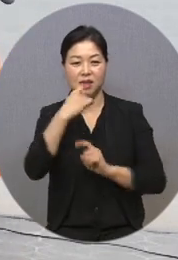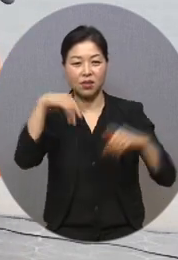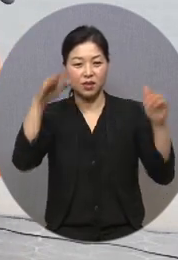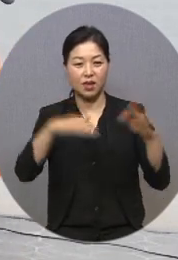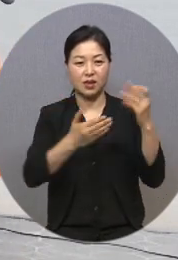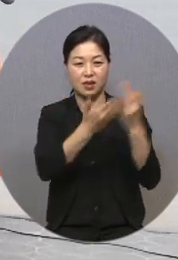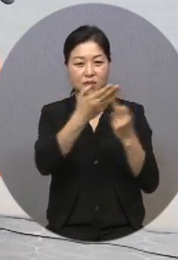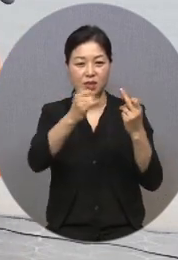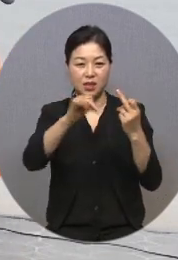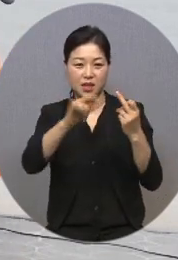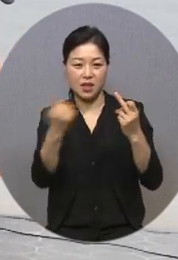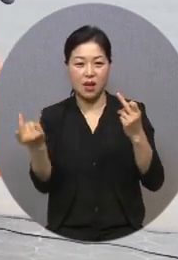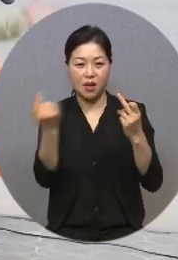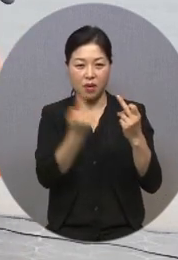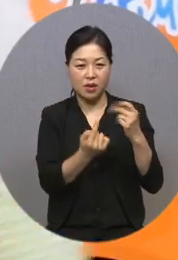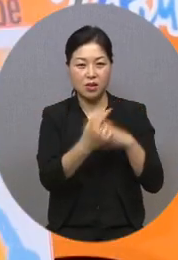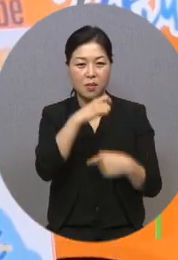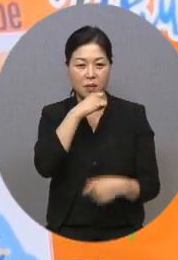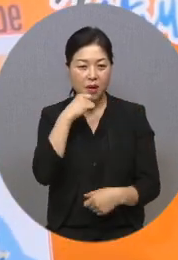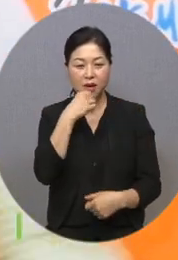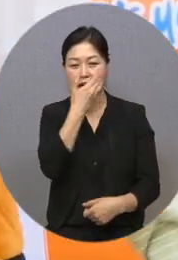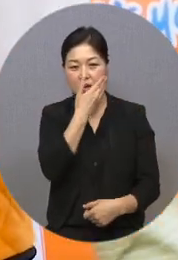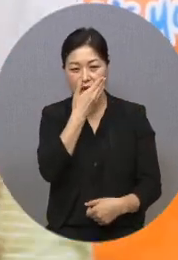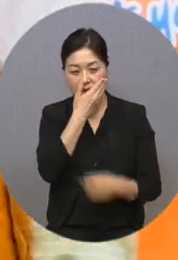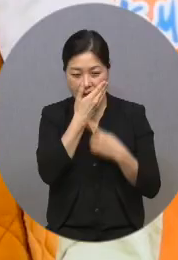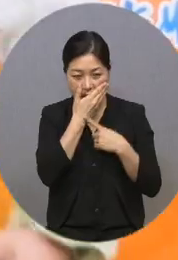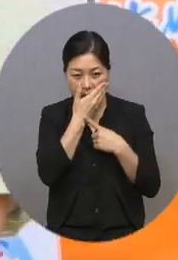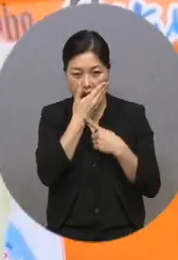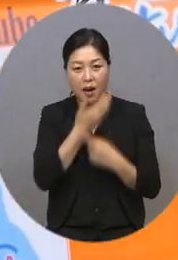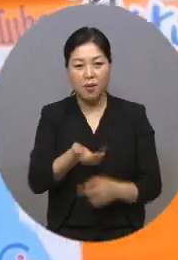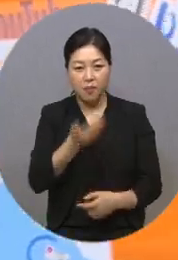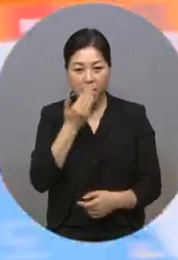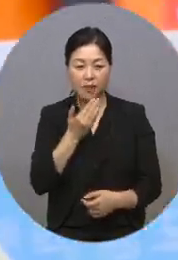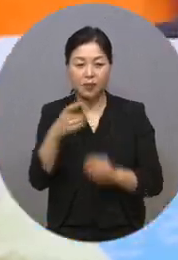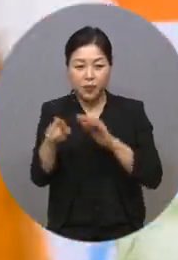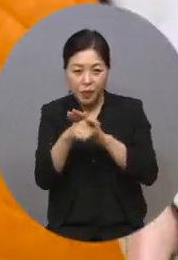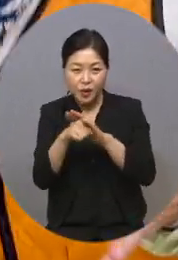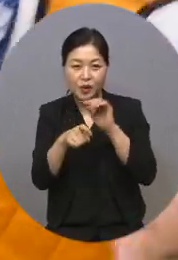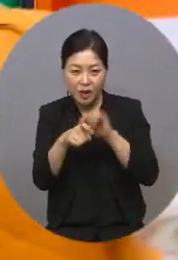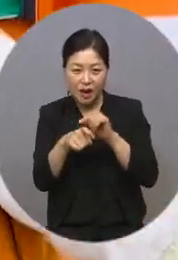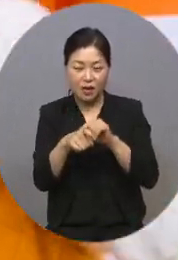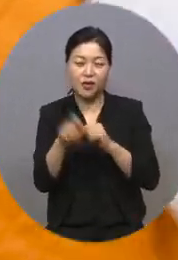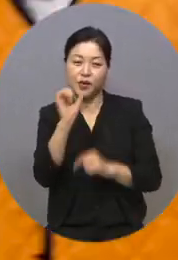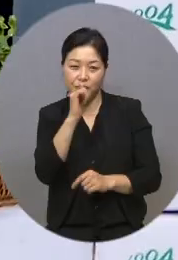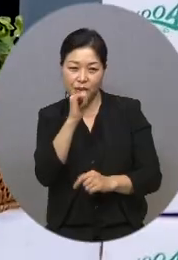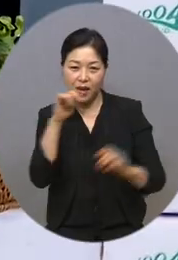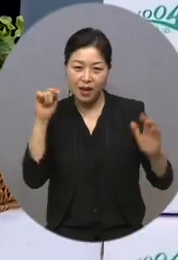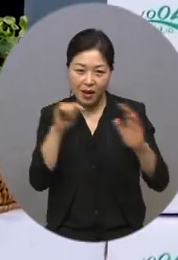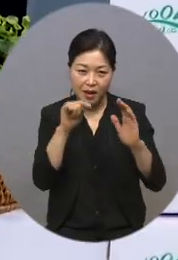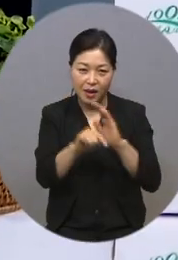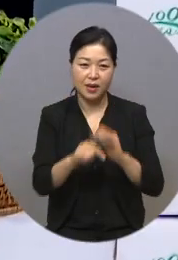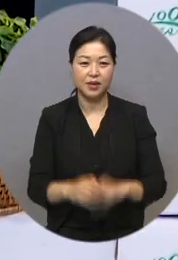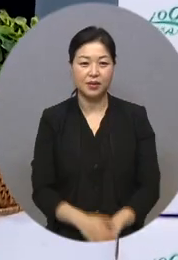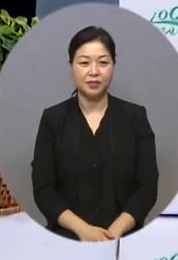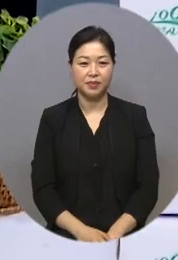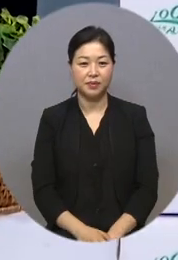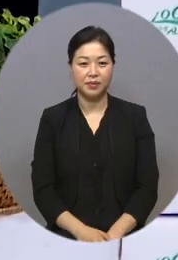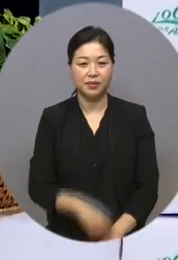신안에 맛과 영양 가득한 밥도둑들을 소개하러 들어가는디! 가는디!